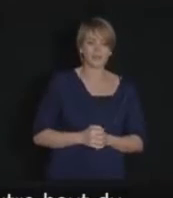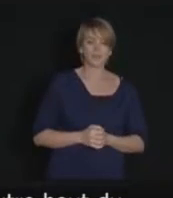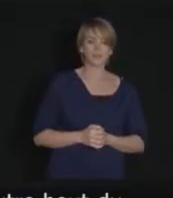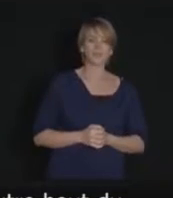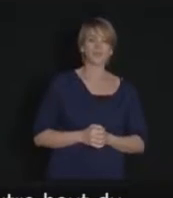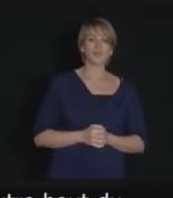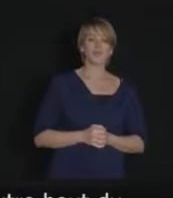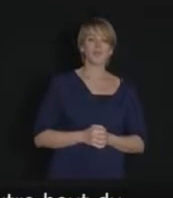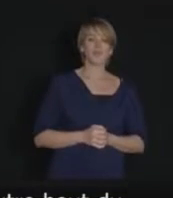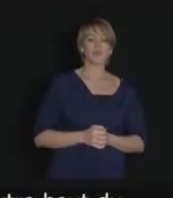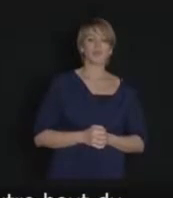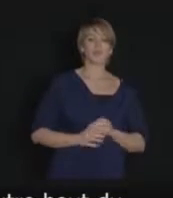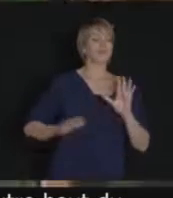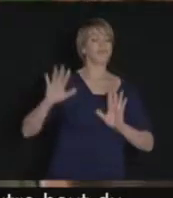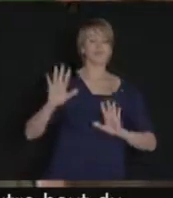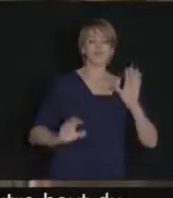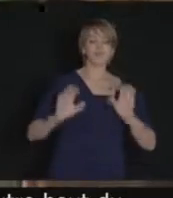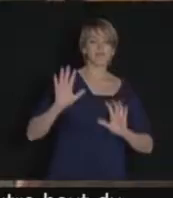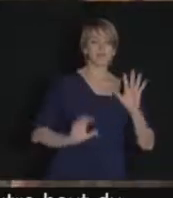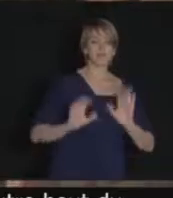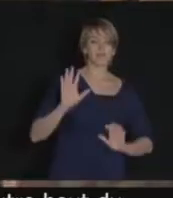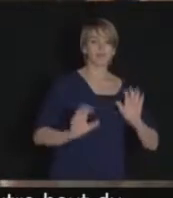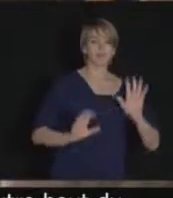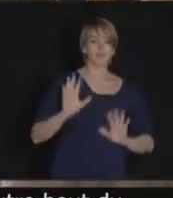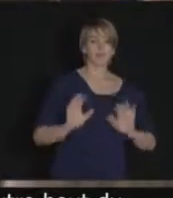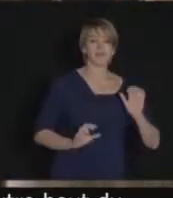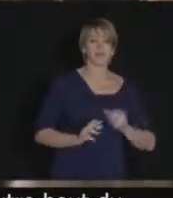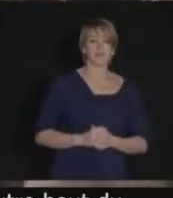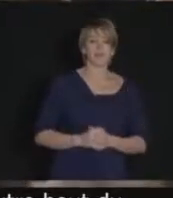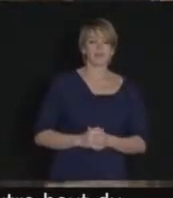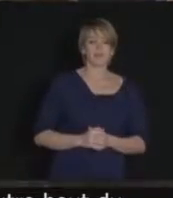Voyez-vous? Et qu'il me soit permis de dire encore